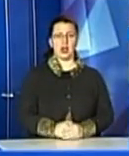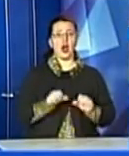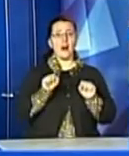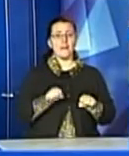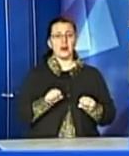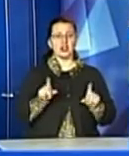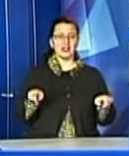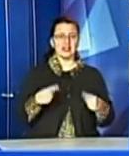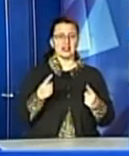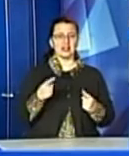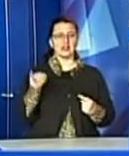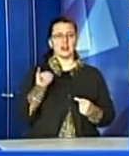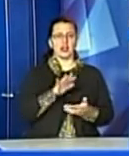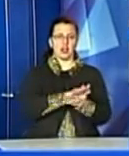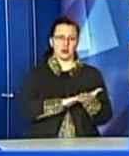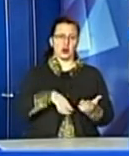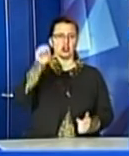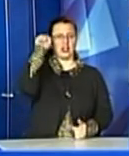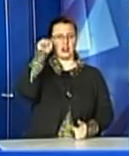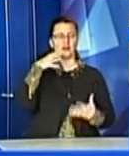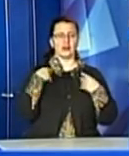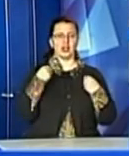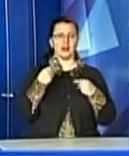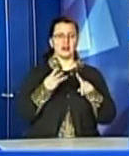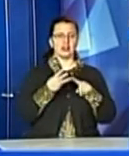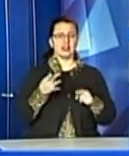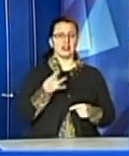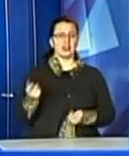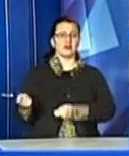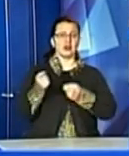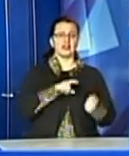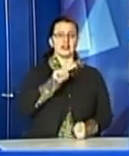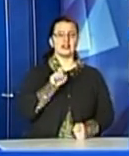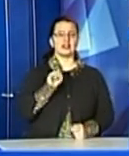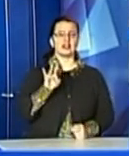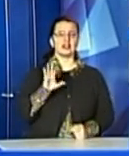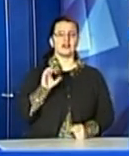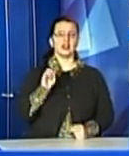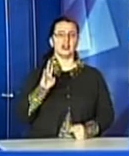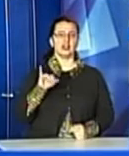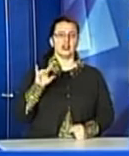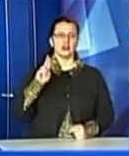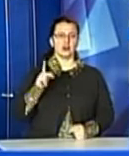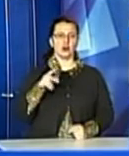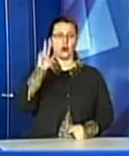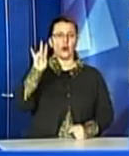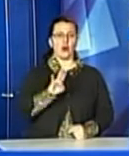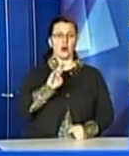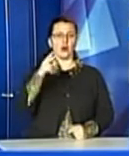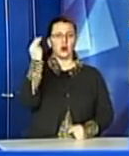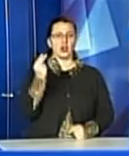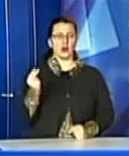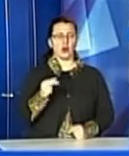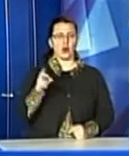Можливість зцілення та прощення гріхів. На Львівщину втретє привезли з Рваницьку ікону Божої Матері. Попросити милосердя